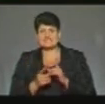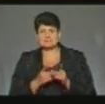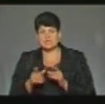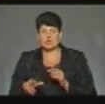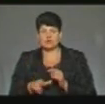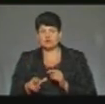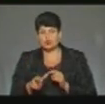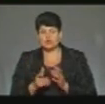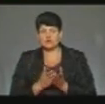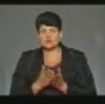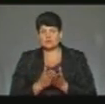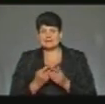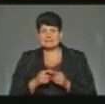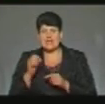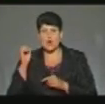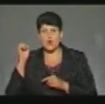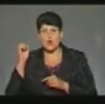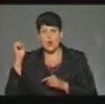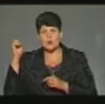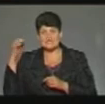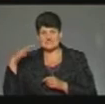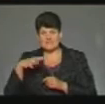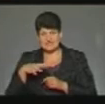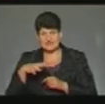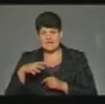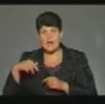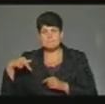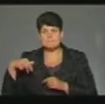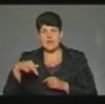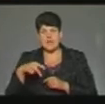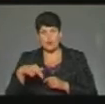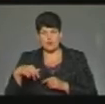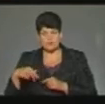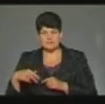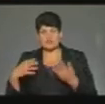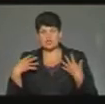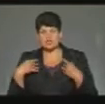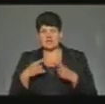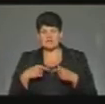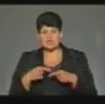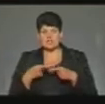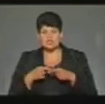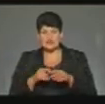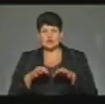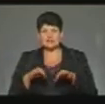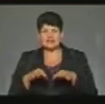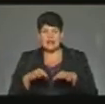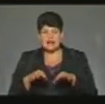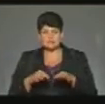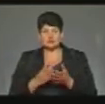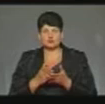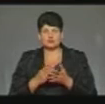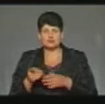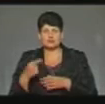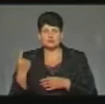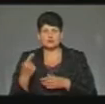дорожній інфраструктурі – це освітлення пішохідних переходів. Начальник відділу інженерно-транспортної інфраструктури Тернопільської міської